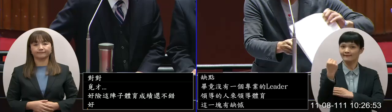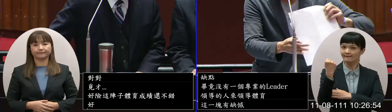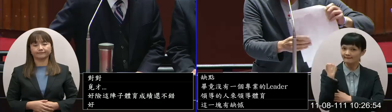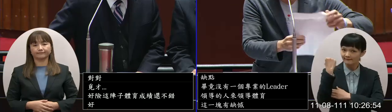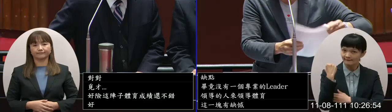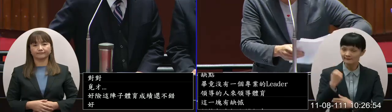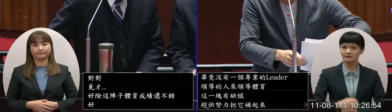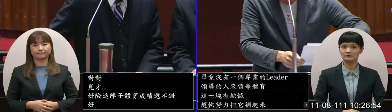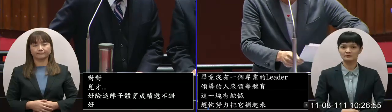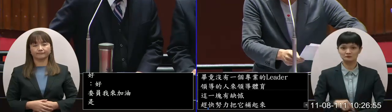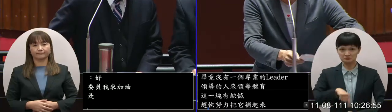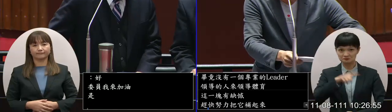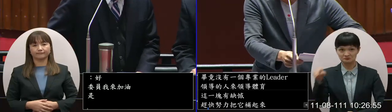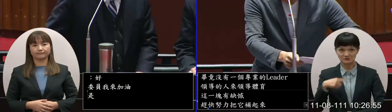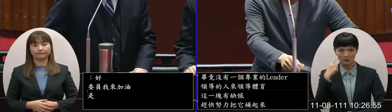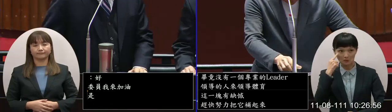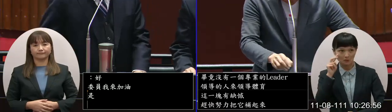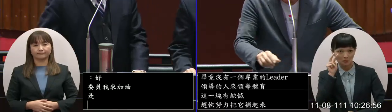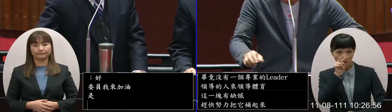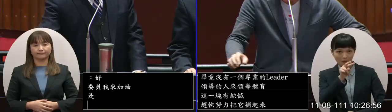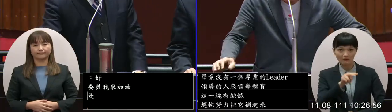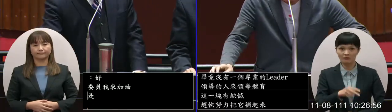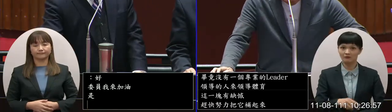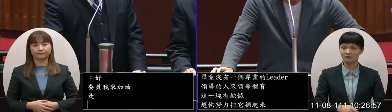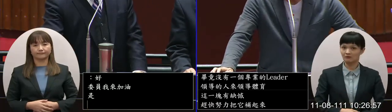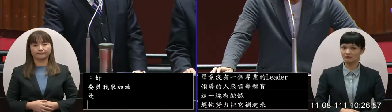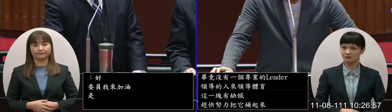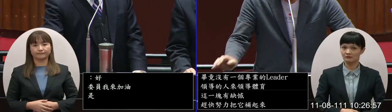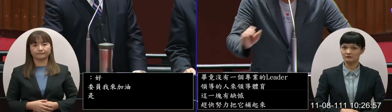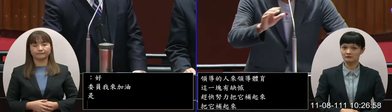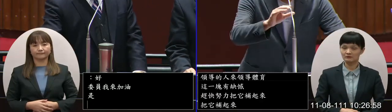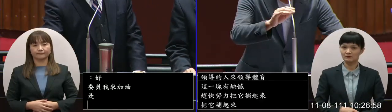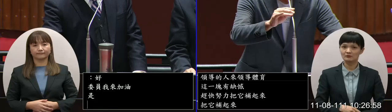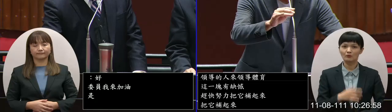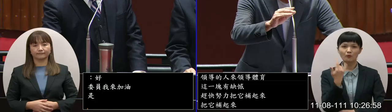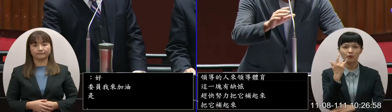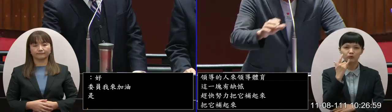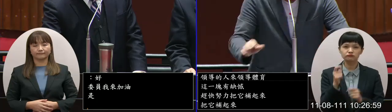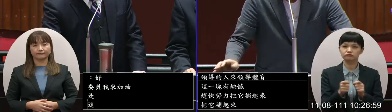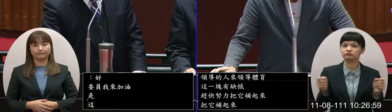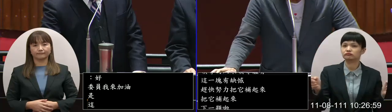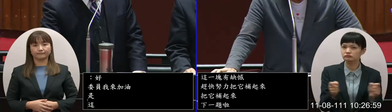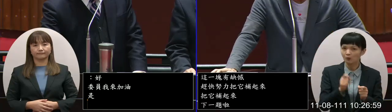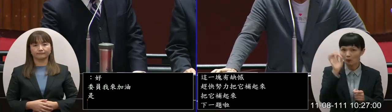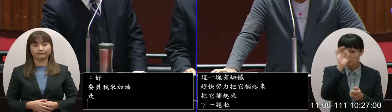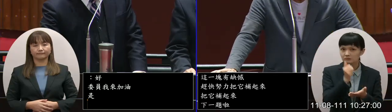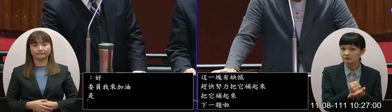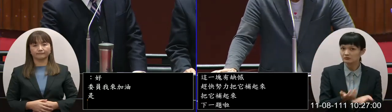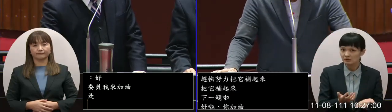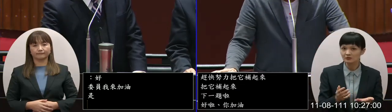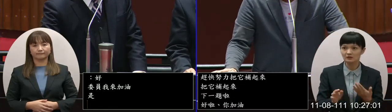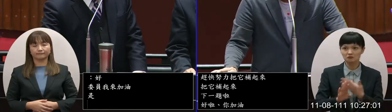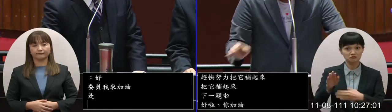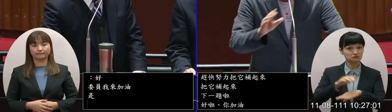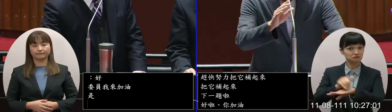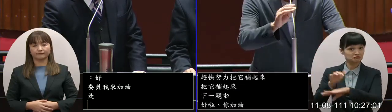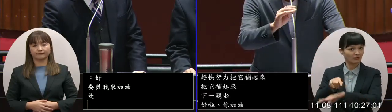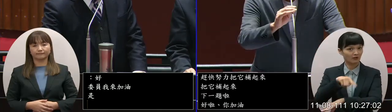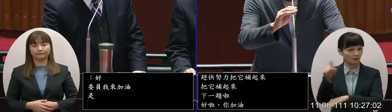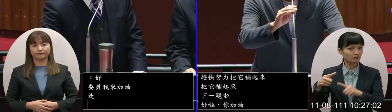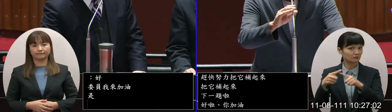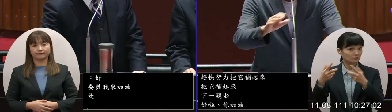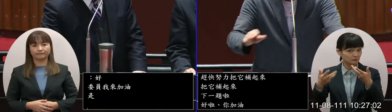啊，但是大家拢在看啊，到底多久才找到人？这个人才济济嘛，对不对？好，来，